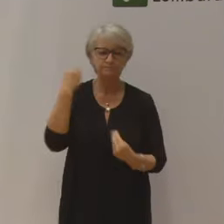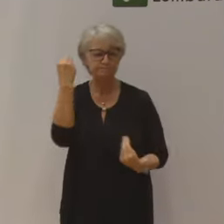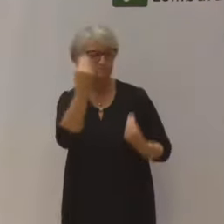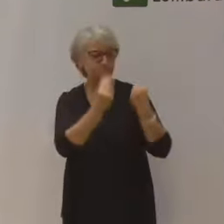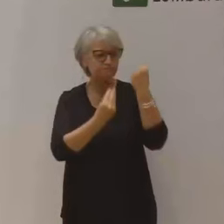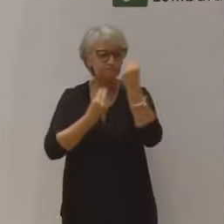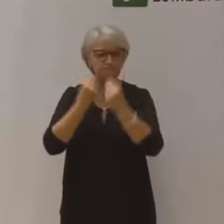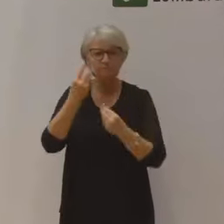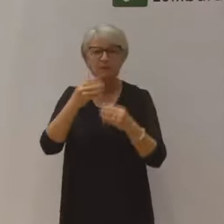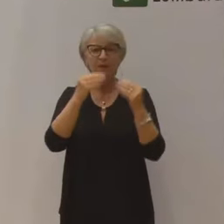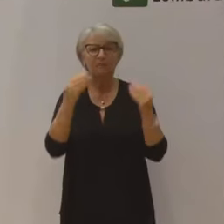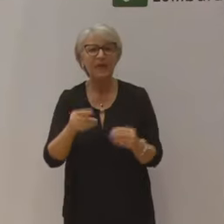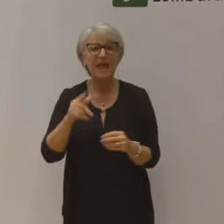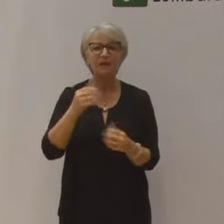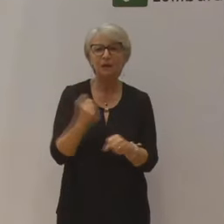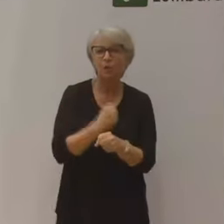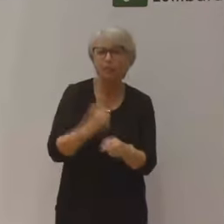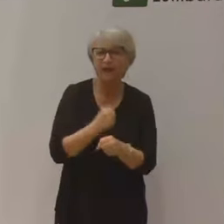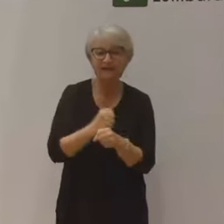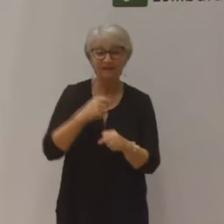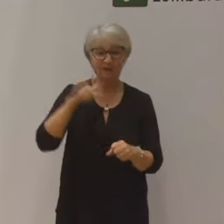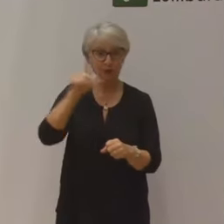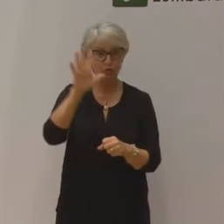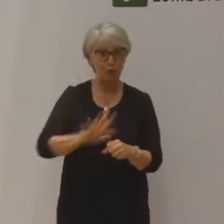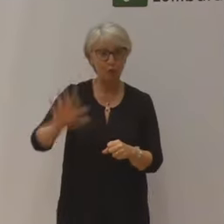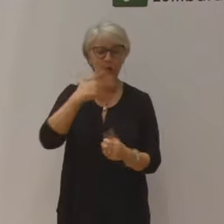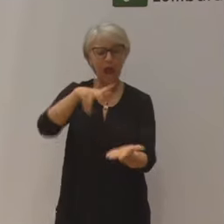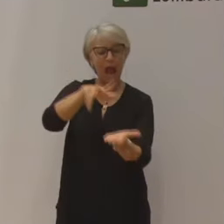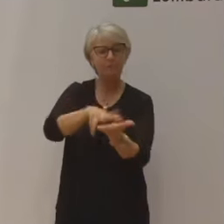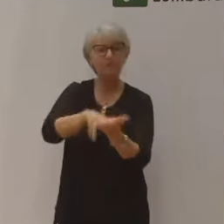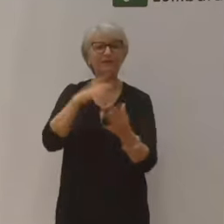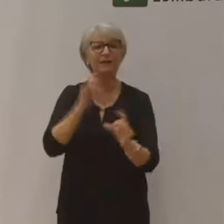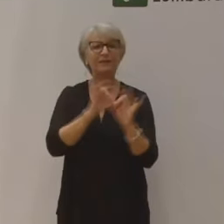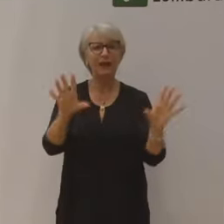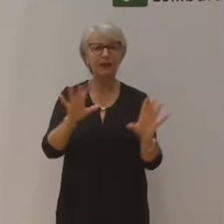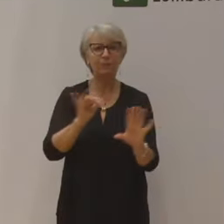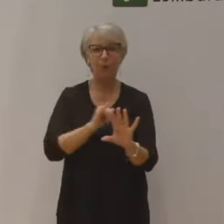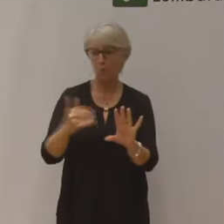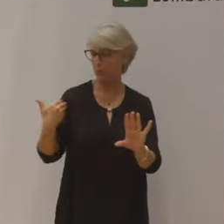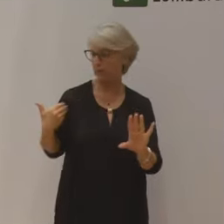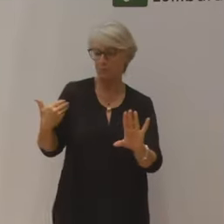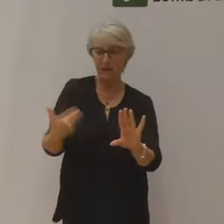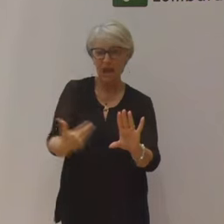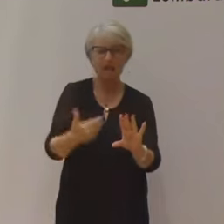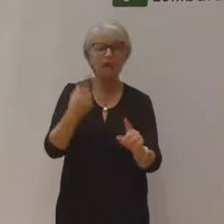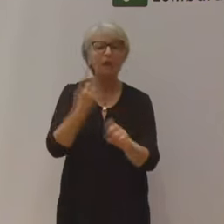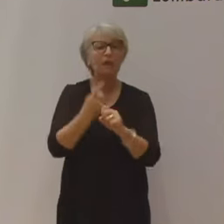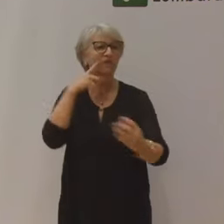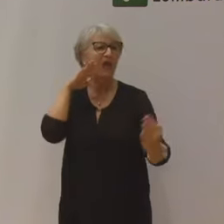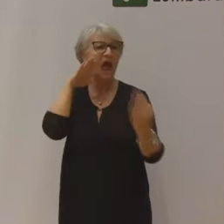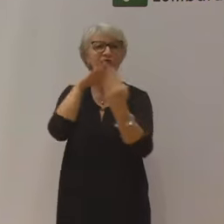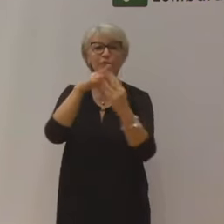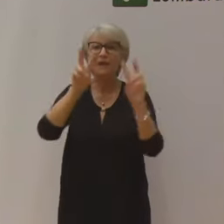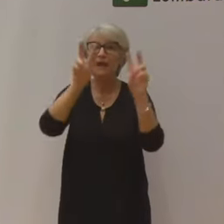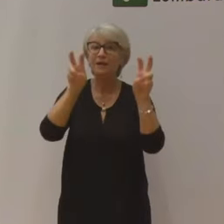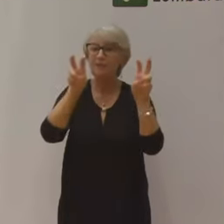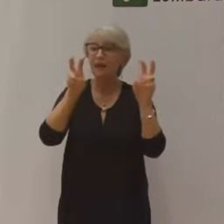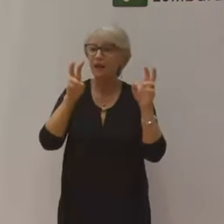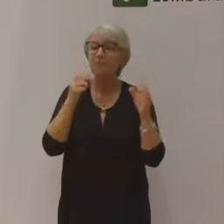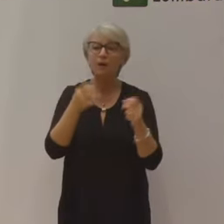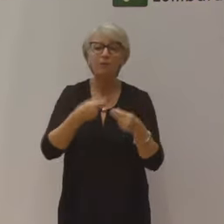piani operativi di Regione Lombardia, quelli che sono stati approvati in delibera negli ultimi anni, di affrontare questo tema anche dal punto di